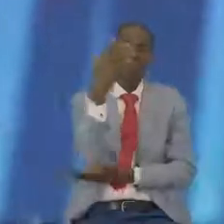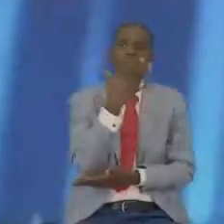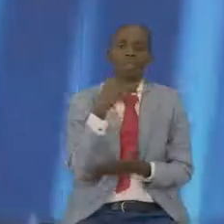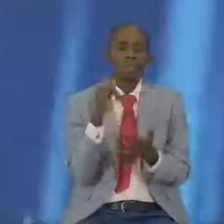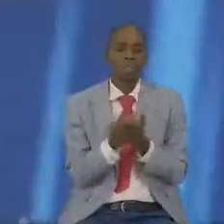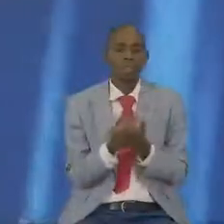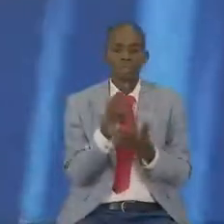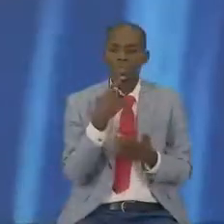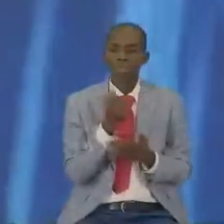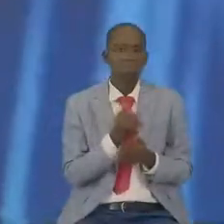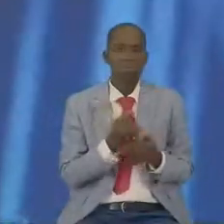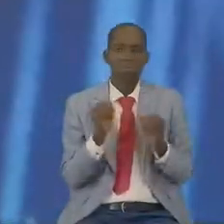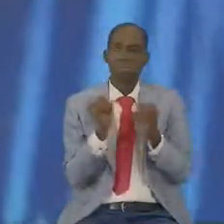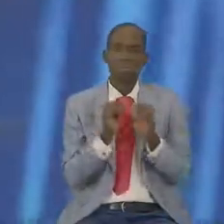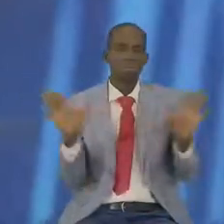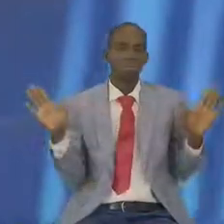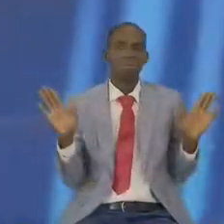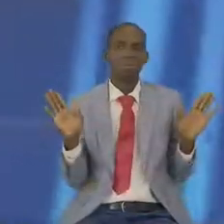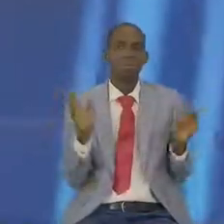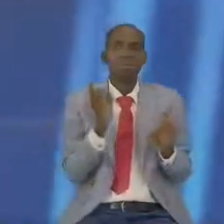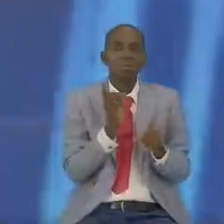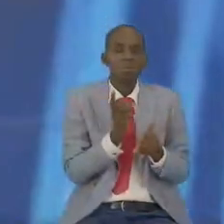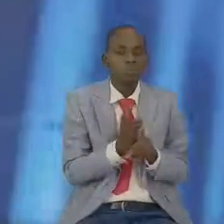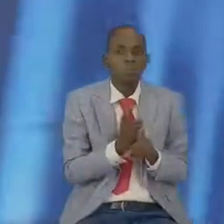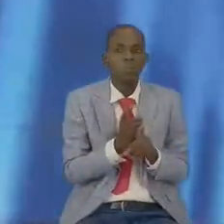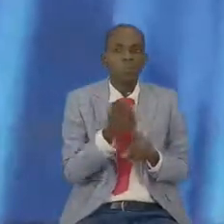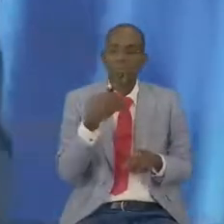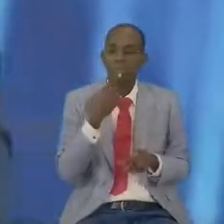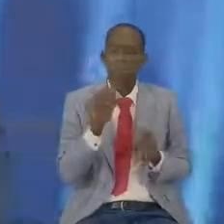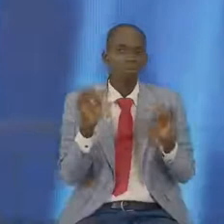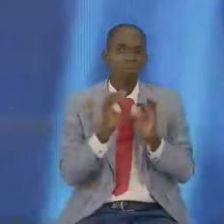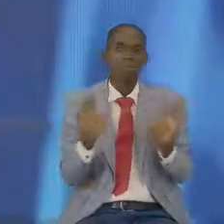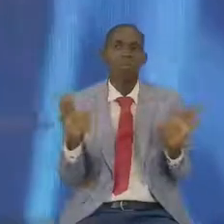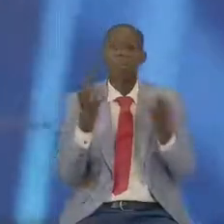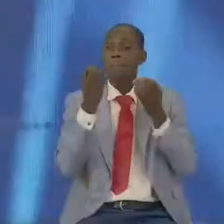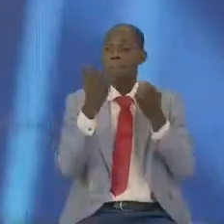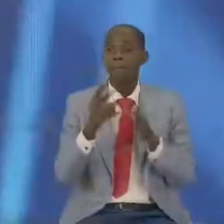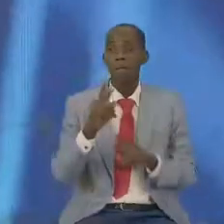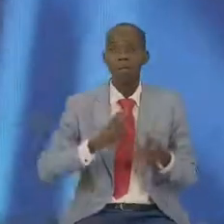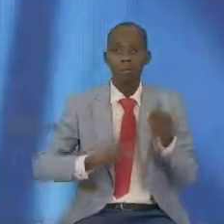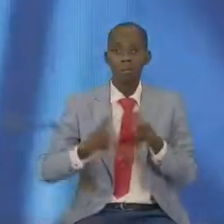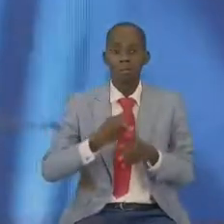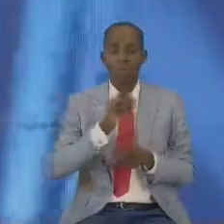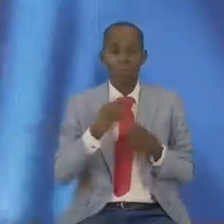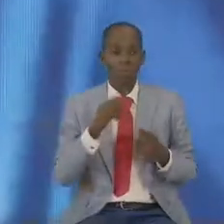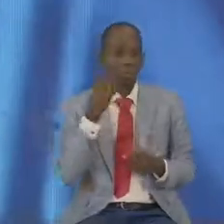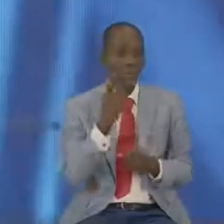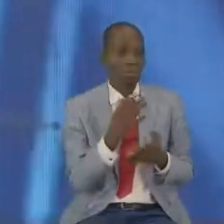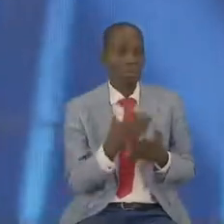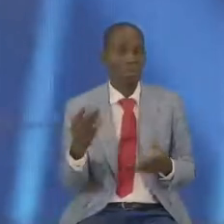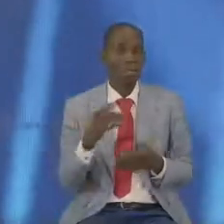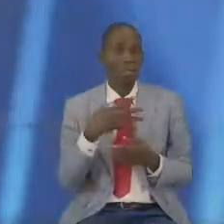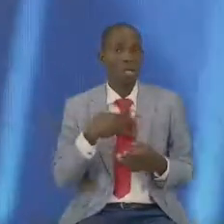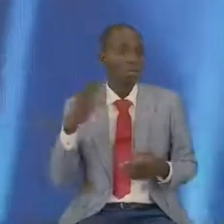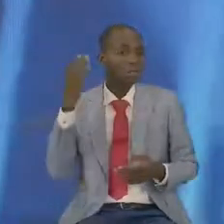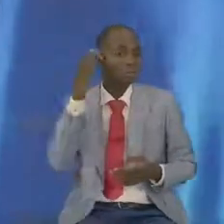dit. Il a vu. Il lui indiqua le bois et ne dit rien. Quand il voit et qu'il n'entende pas, il